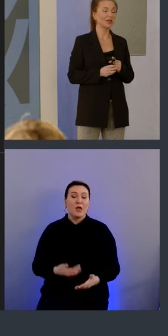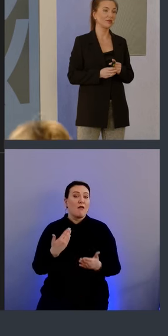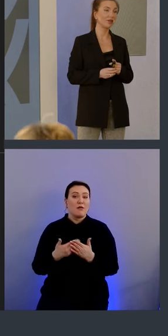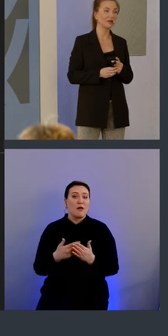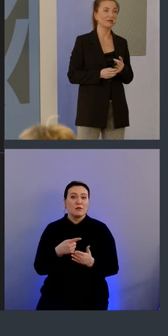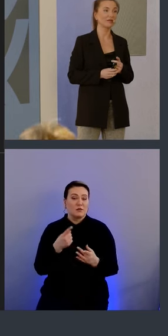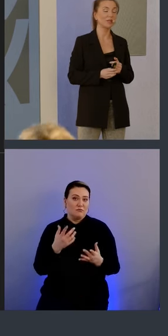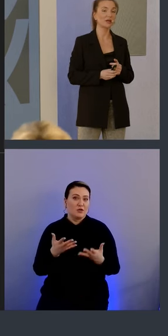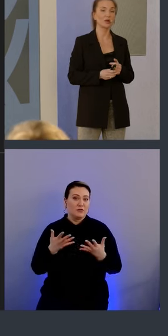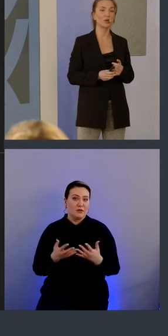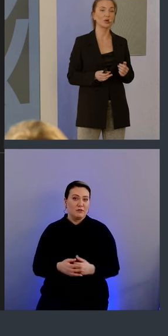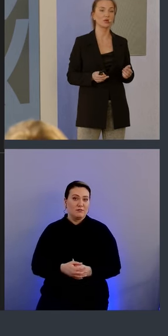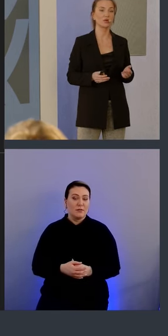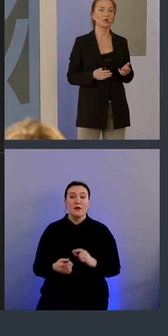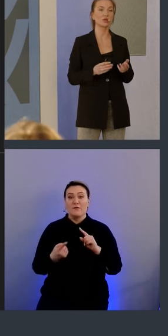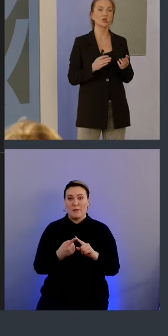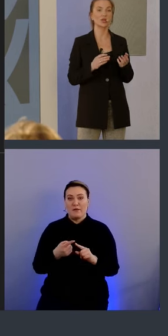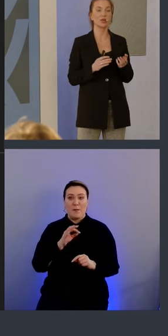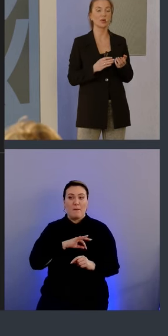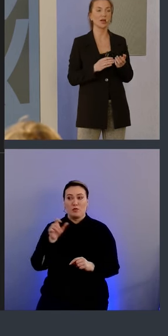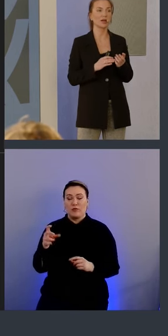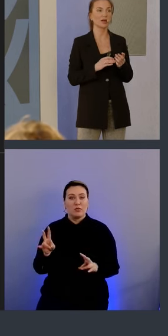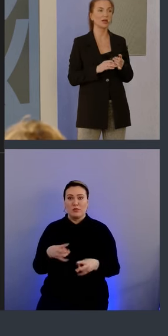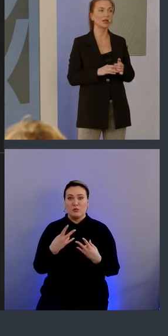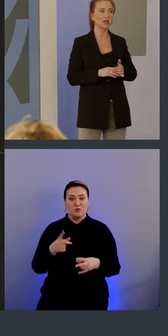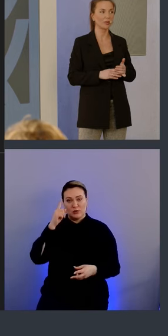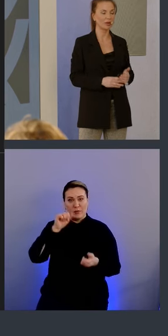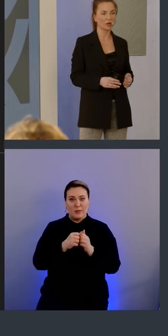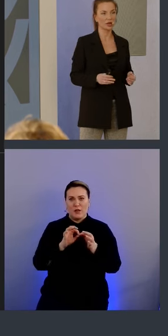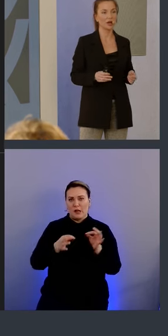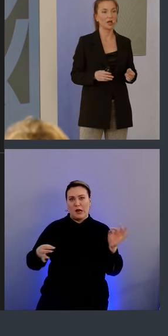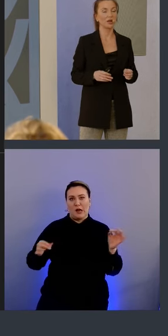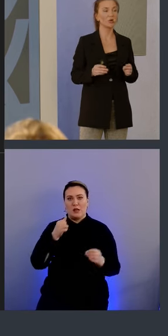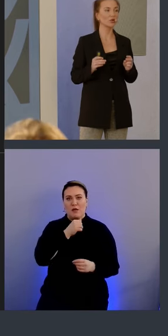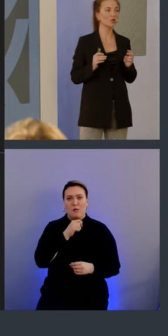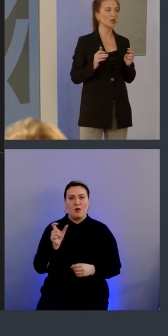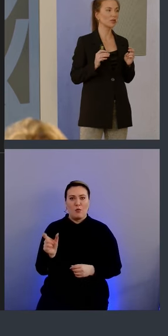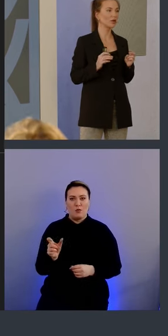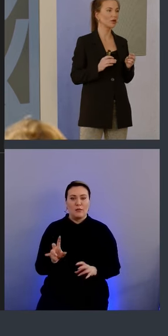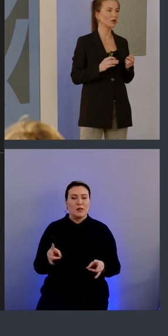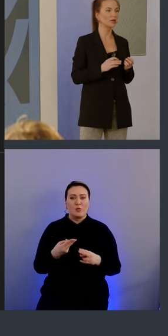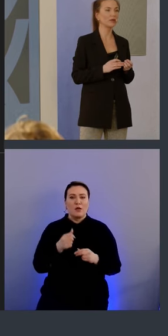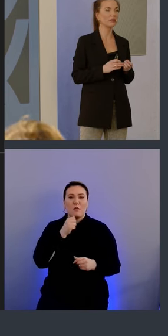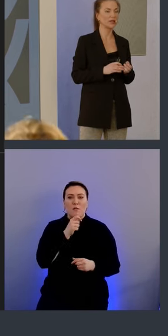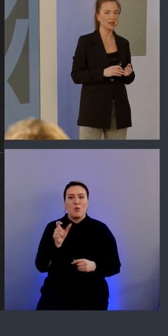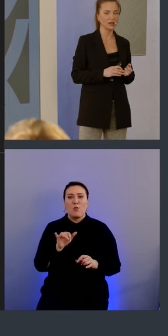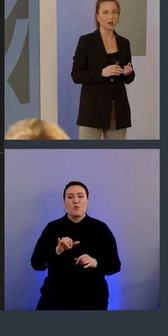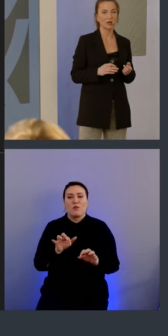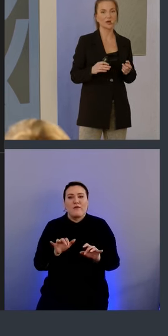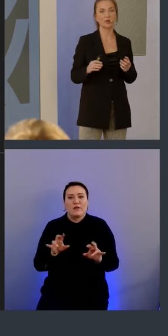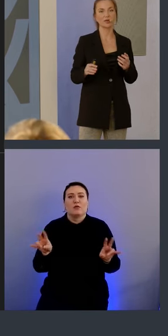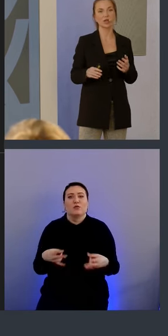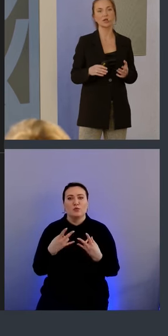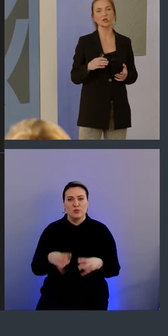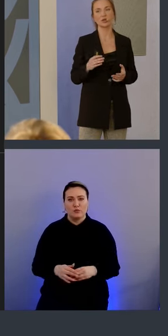они очевидны. Во-первых, пользователю не нужно запоминать никакие длинные пароли. Ему не нужно эти пароли никуда вводить.